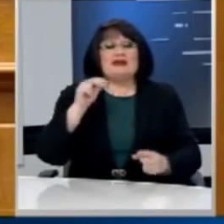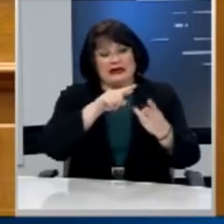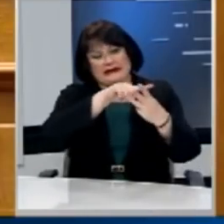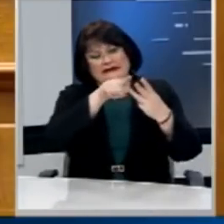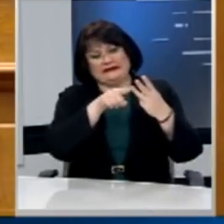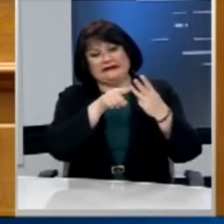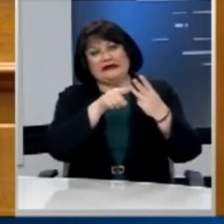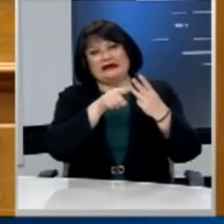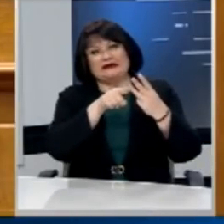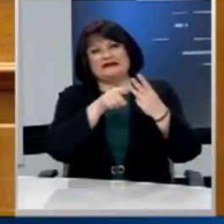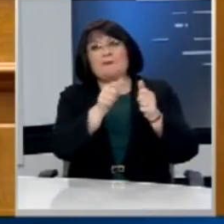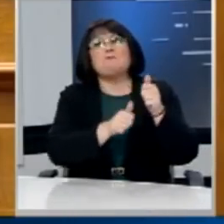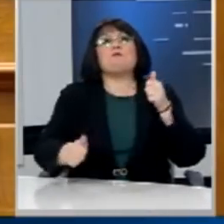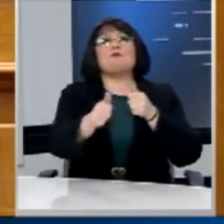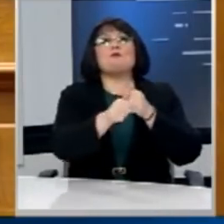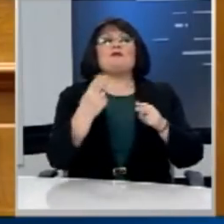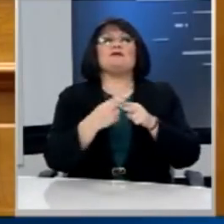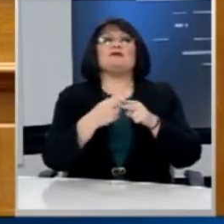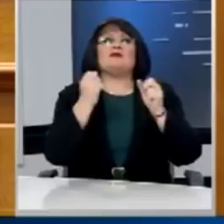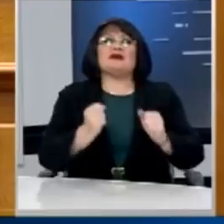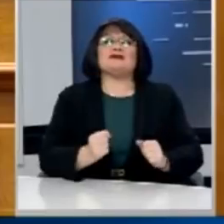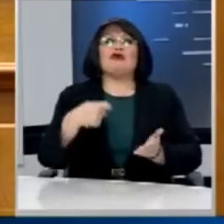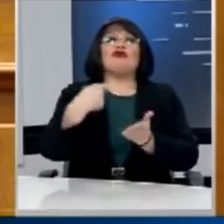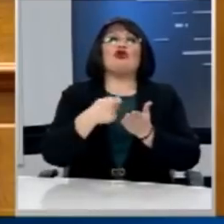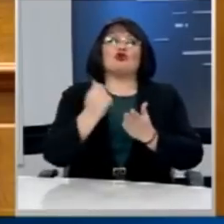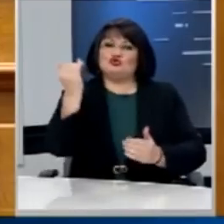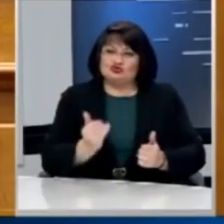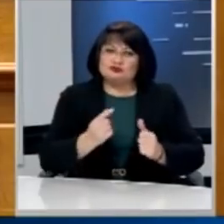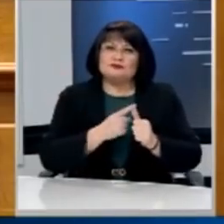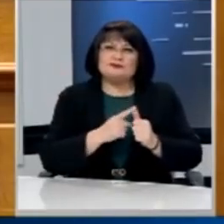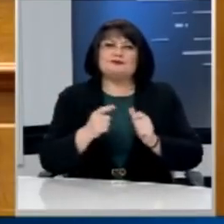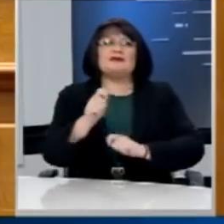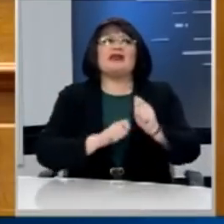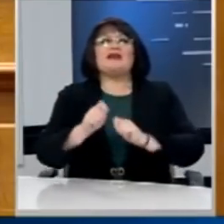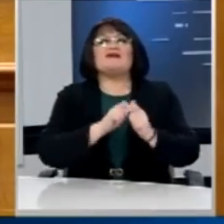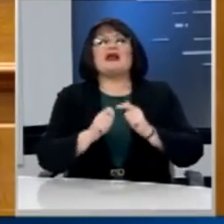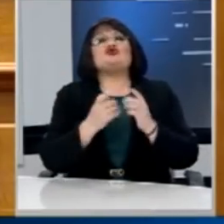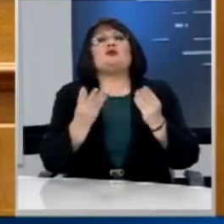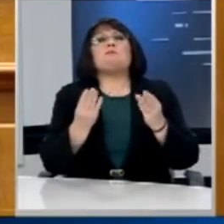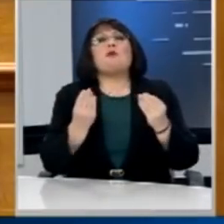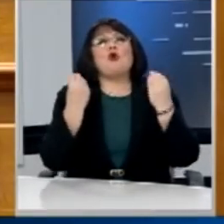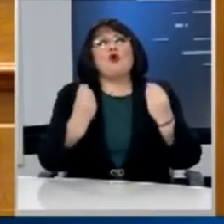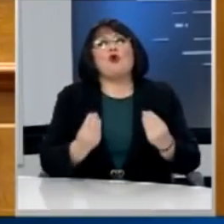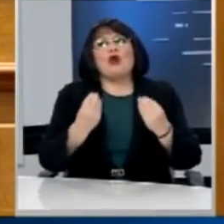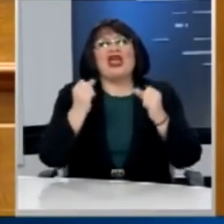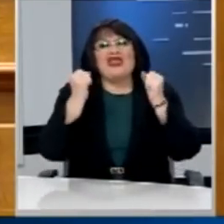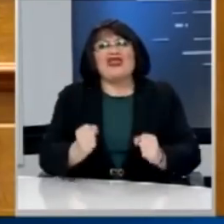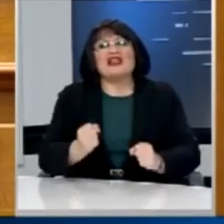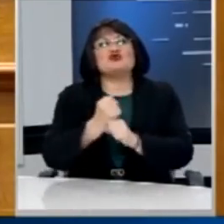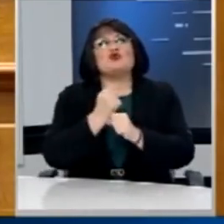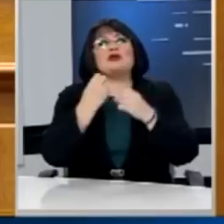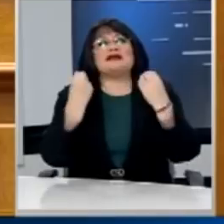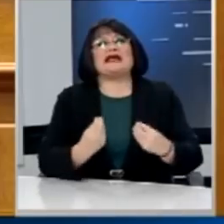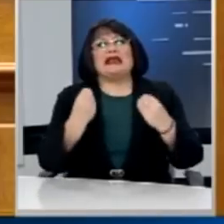3 κεντρικές προτεραιότητες. Θα μειώσω τους φόρους, θα δημιουργήσω πολλές καλές νέες θέσεις